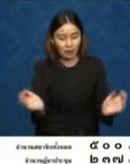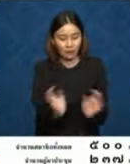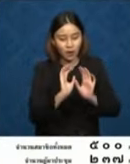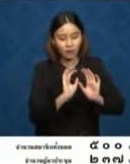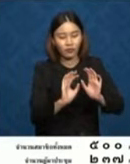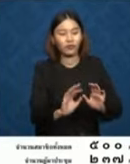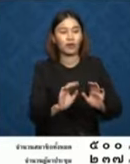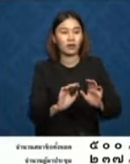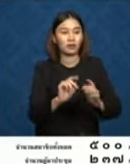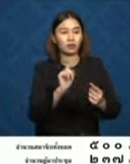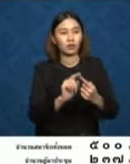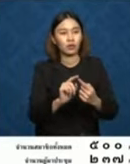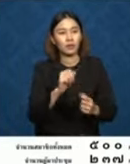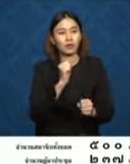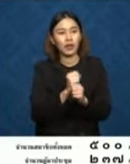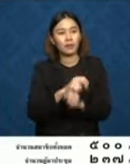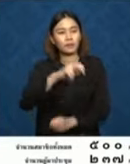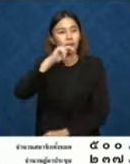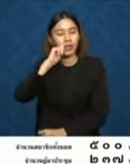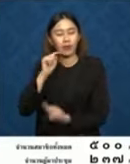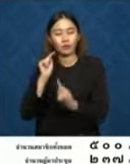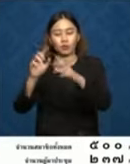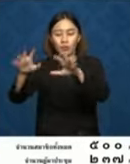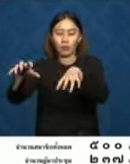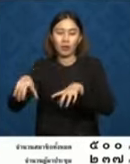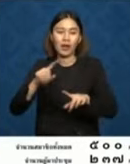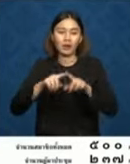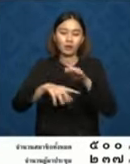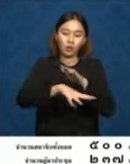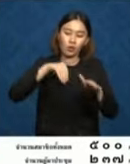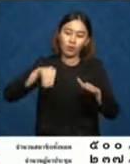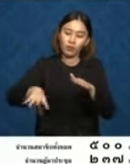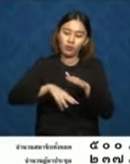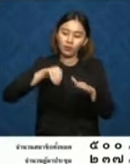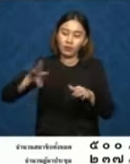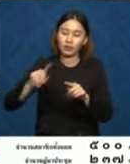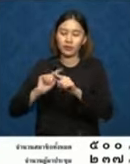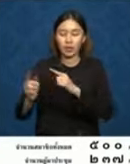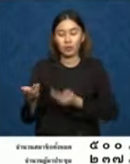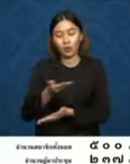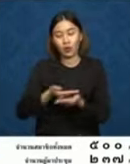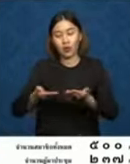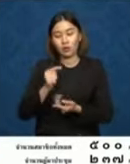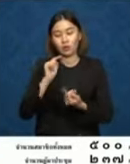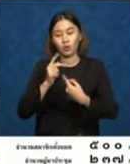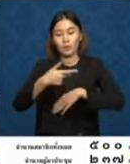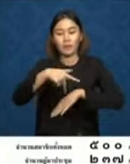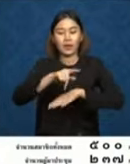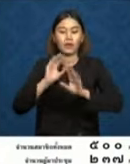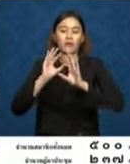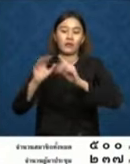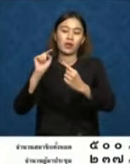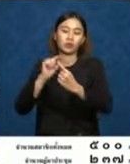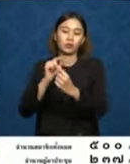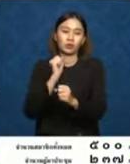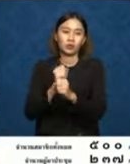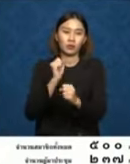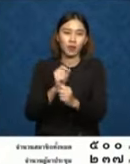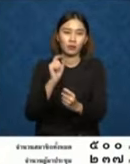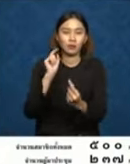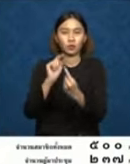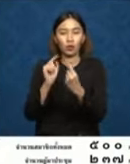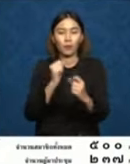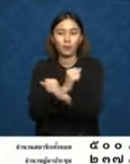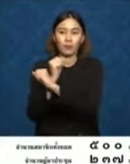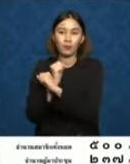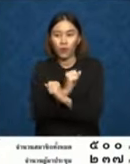ล่งน้ำดิบเพื่อผลิตประปาให้หมู่บ้านผมจึงขออนุญาตหาลือผ่านท่านประธานไปยังหน่วยตอบโต้ภัยพิบั